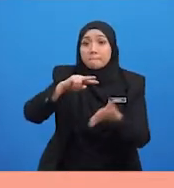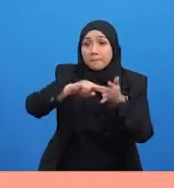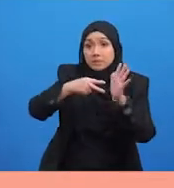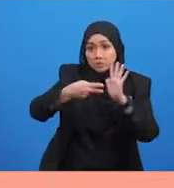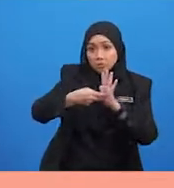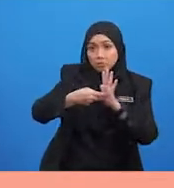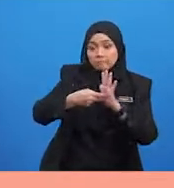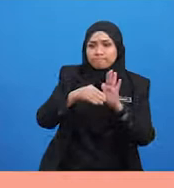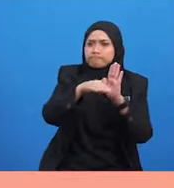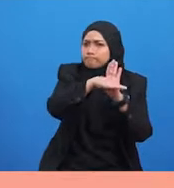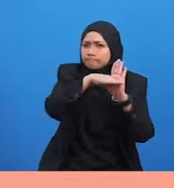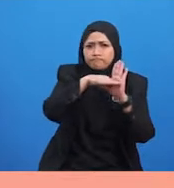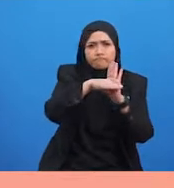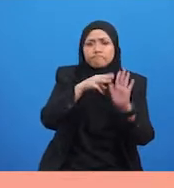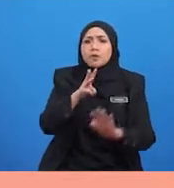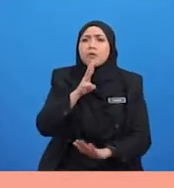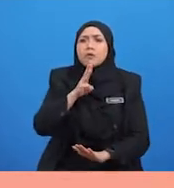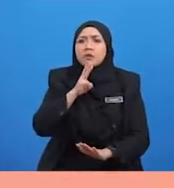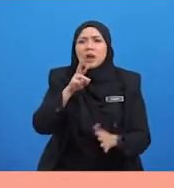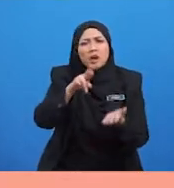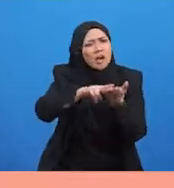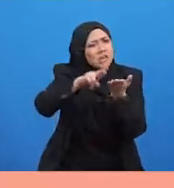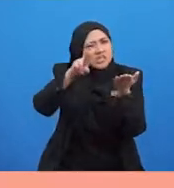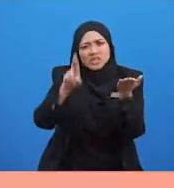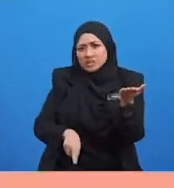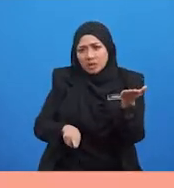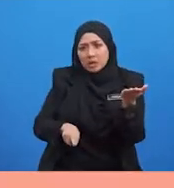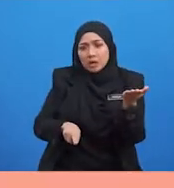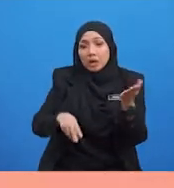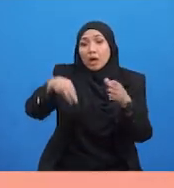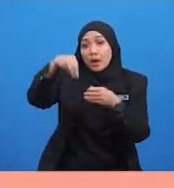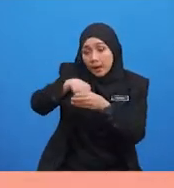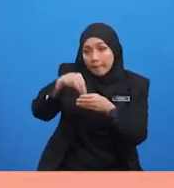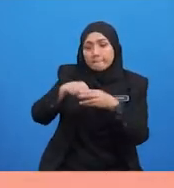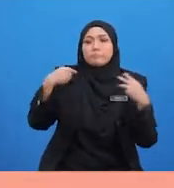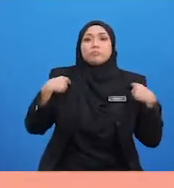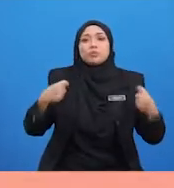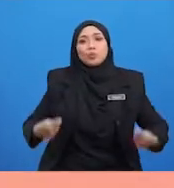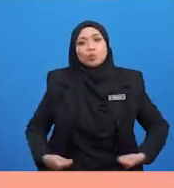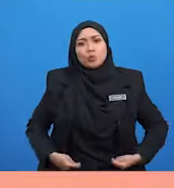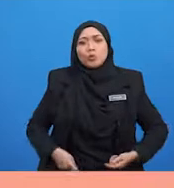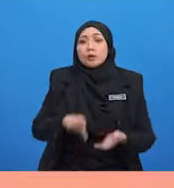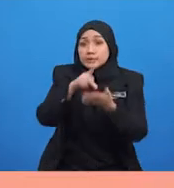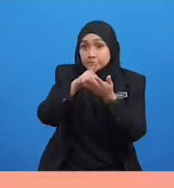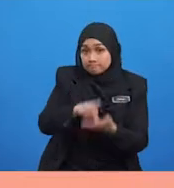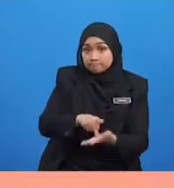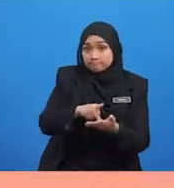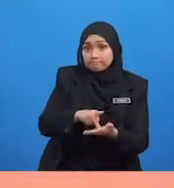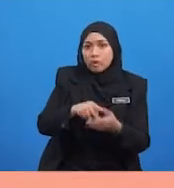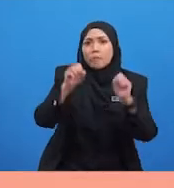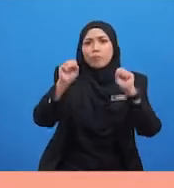Hypohidrasi bermaksud tahap air yang rendah dalam tubuh, kesannya boleh